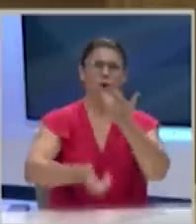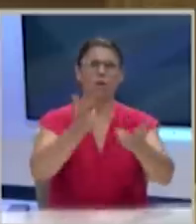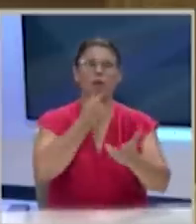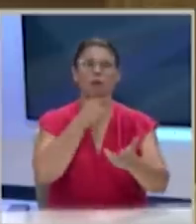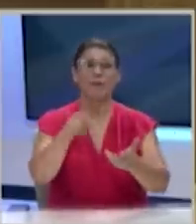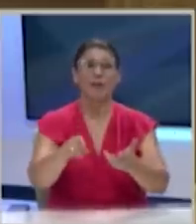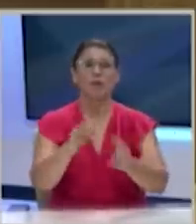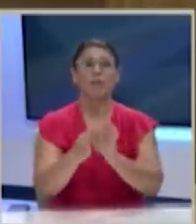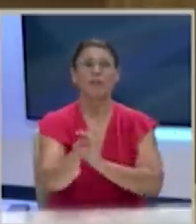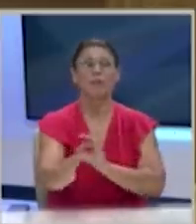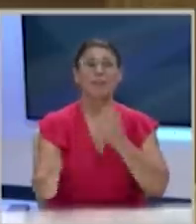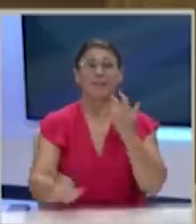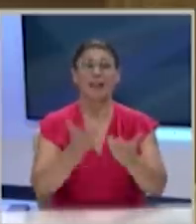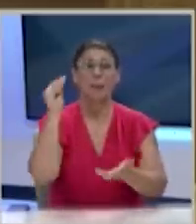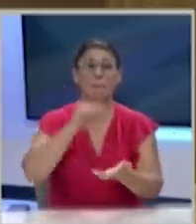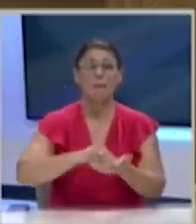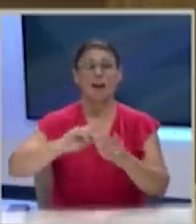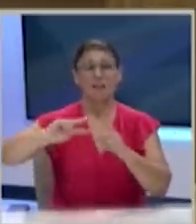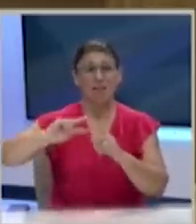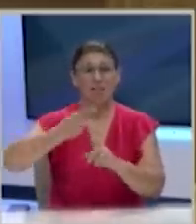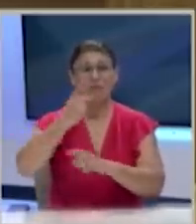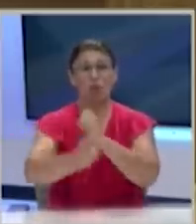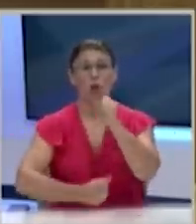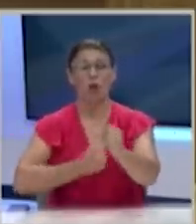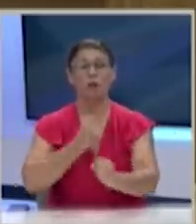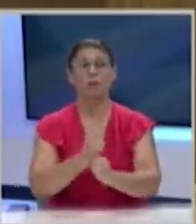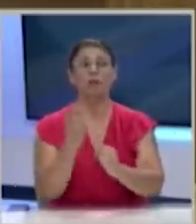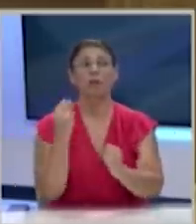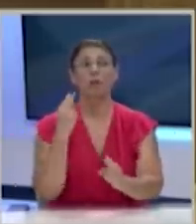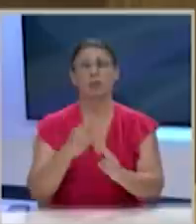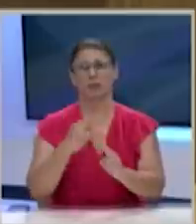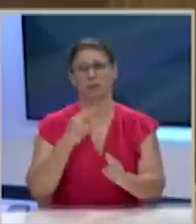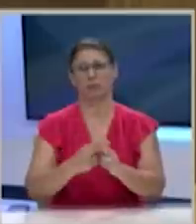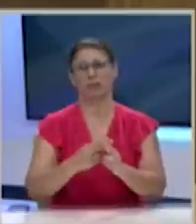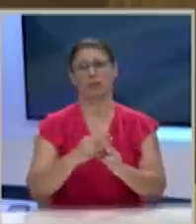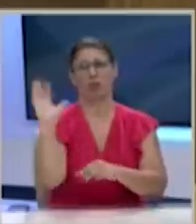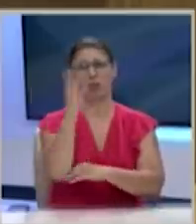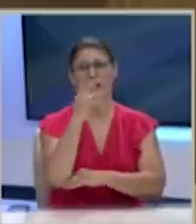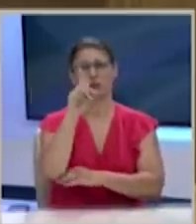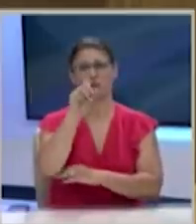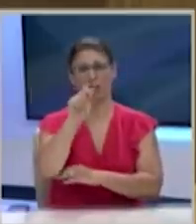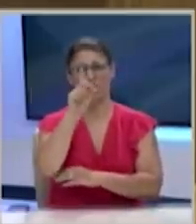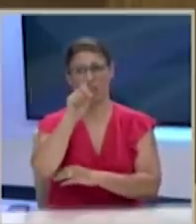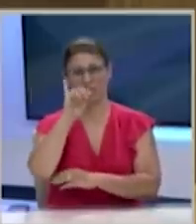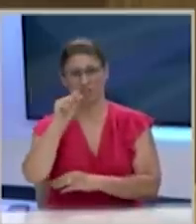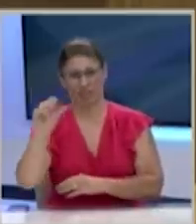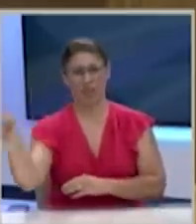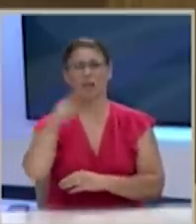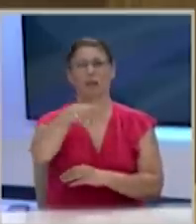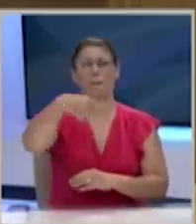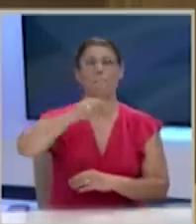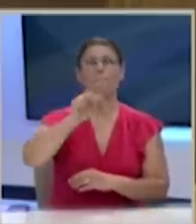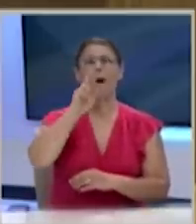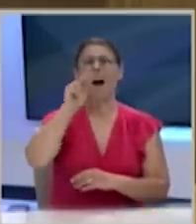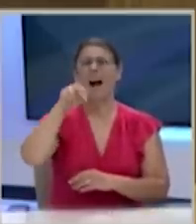κάηκαν για δεύτερη χρονιά τα πολύτιμα δάση στη Δαδιά, στην Πάρνηθα, στην Εύβοια,